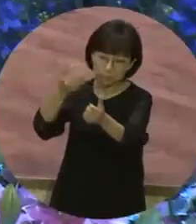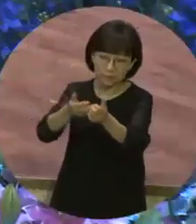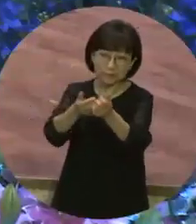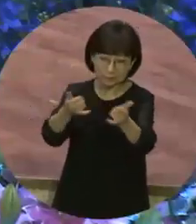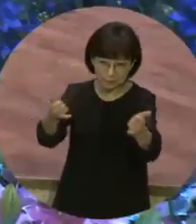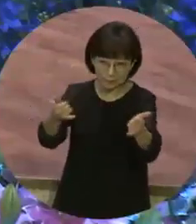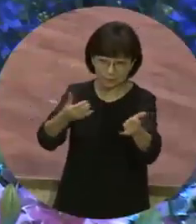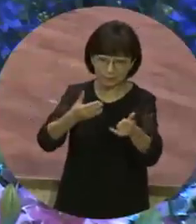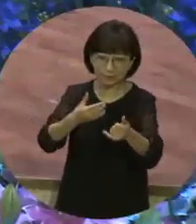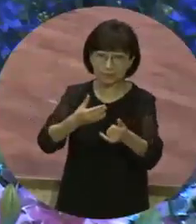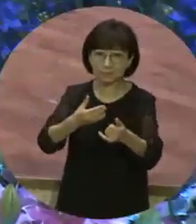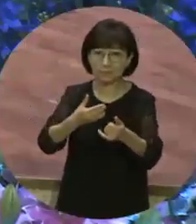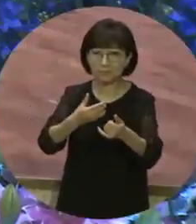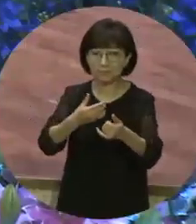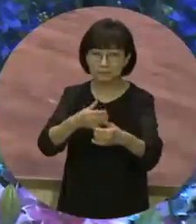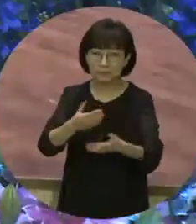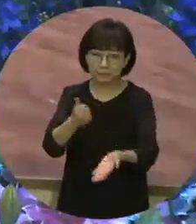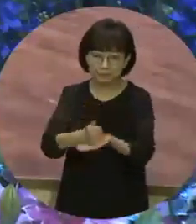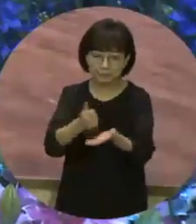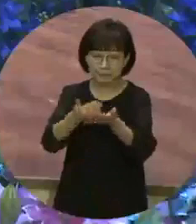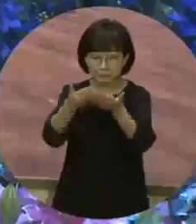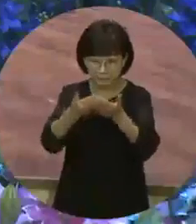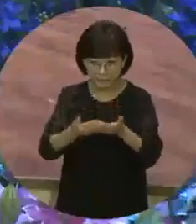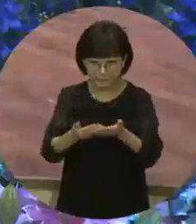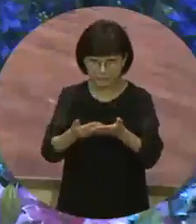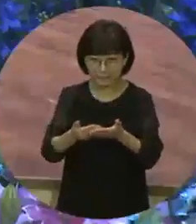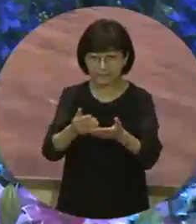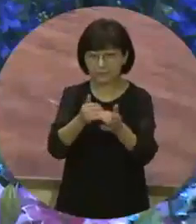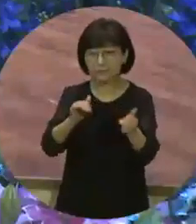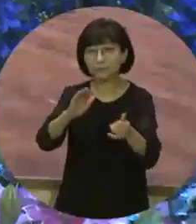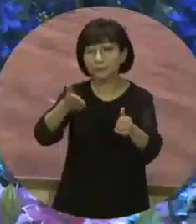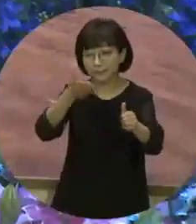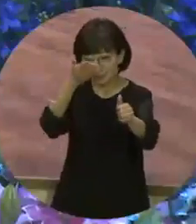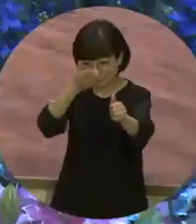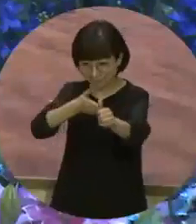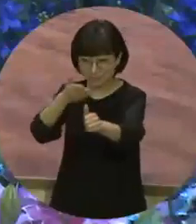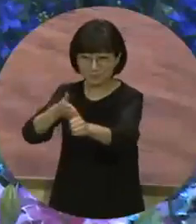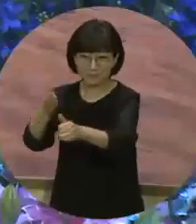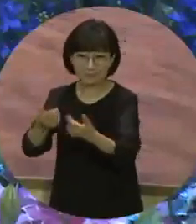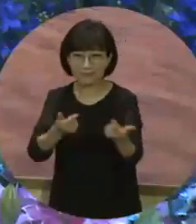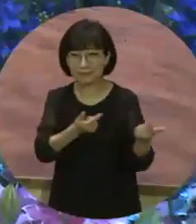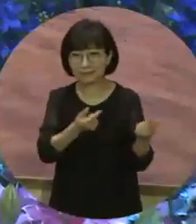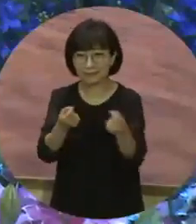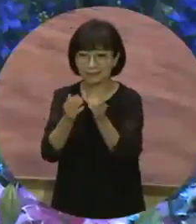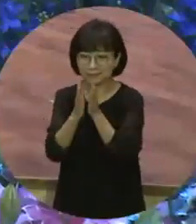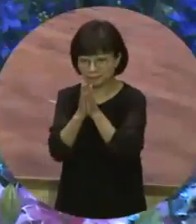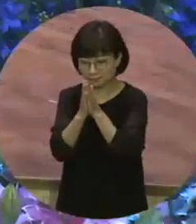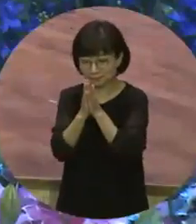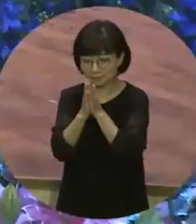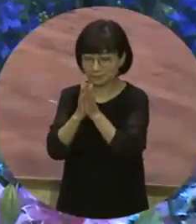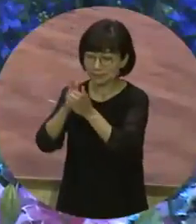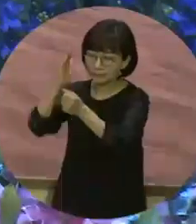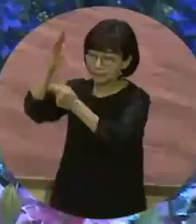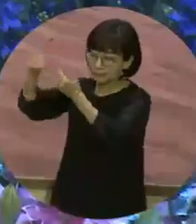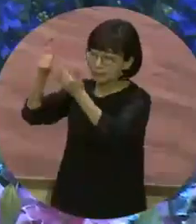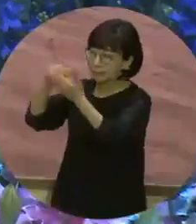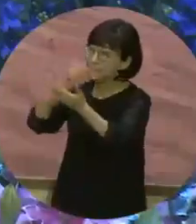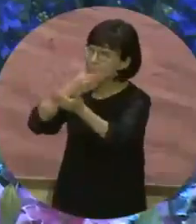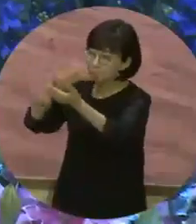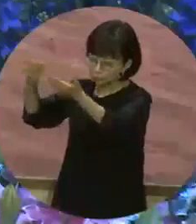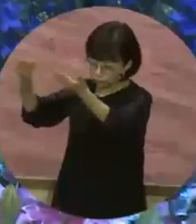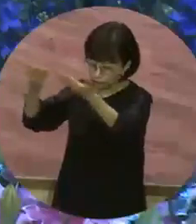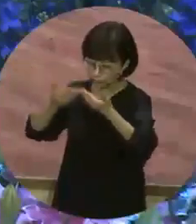변화의 주역들 다 되시기를 주님으로 축복합니다. 자, 주신 말씀까지 기도하겠습니다. 여호와께 복을 받은 자,